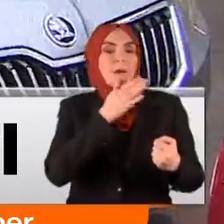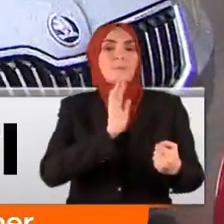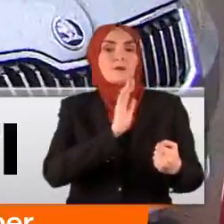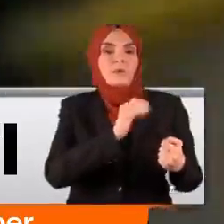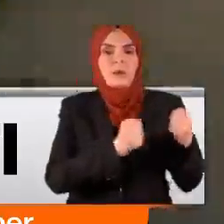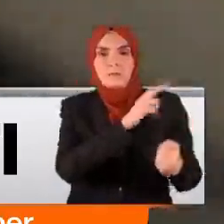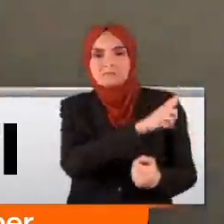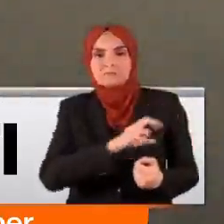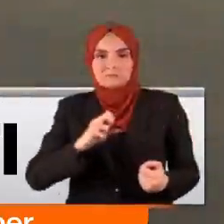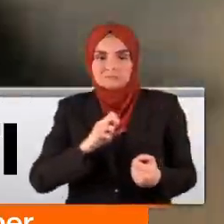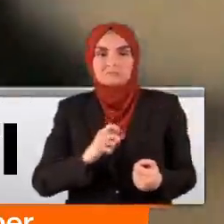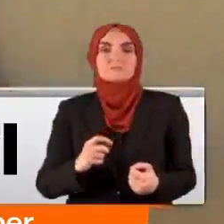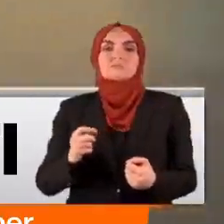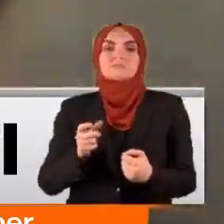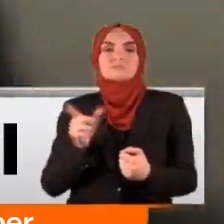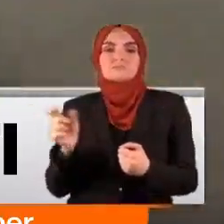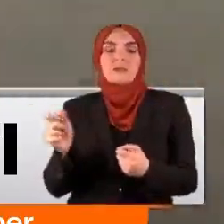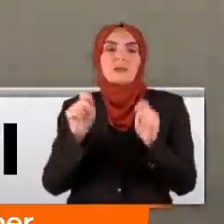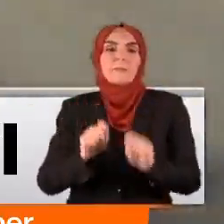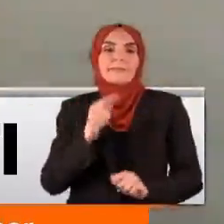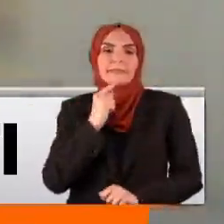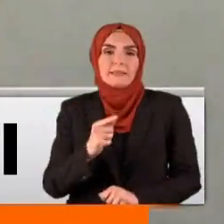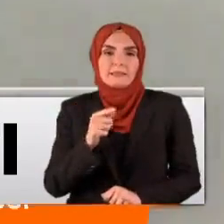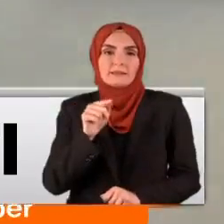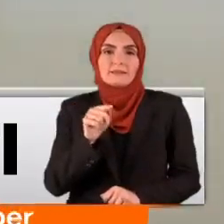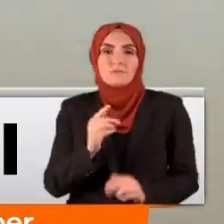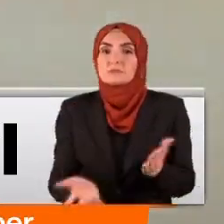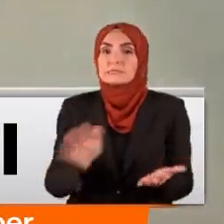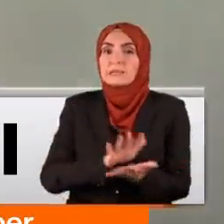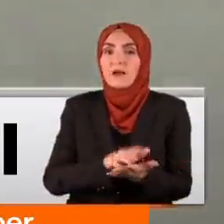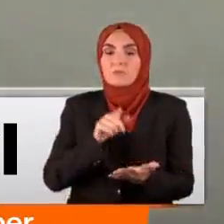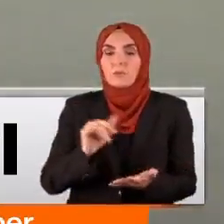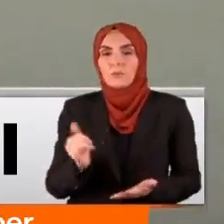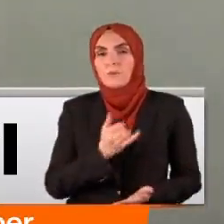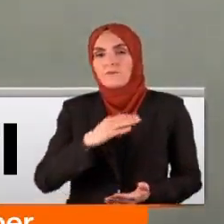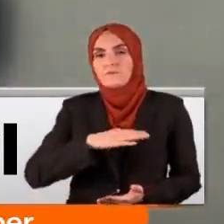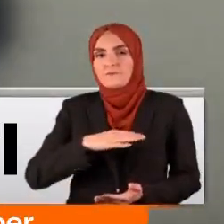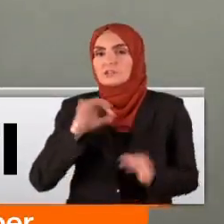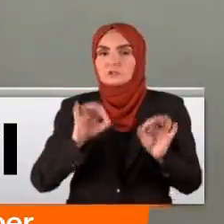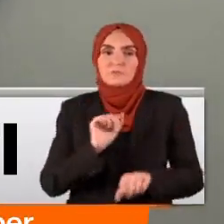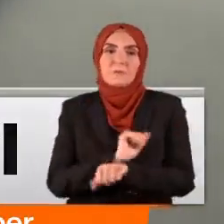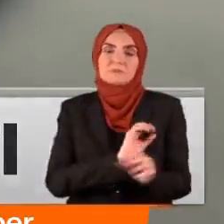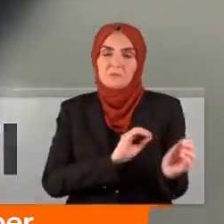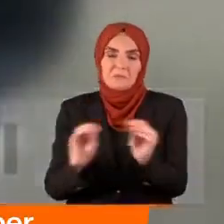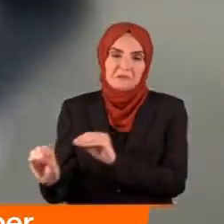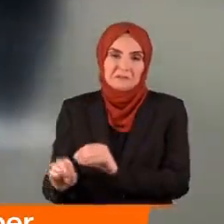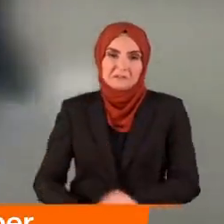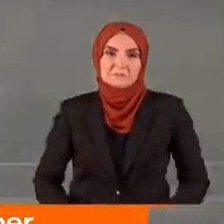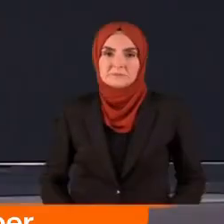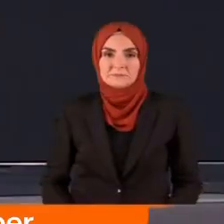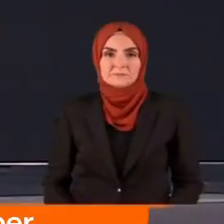ortaya çıktı. Yakalanan saldırganın sabıka dosyası kabarık çıktı. Şimdi demir parmaklıklar ardında.